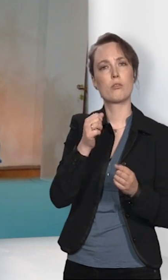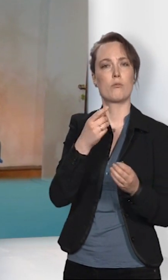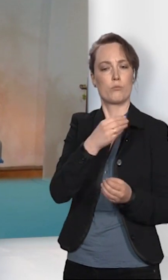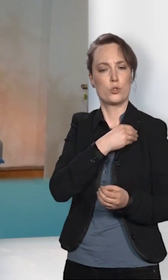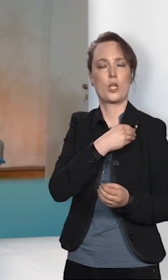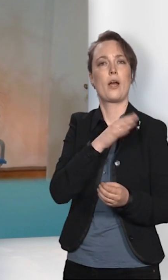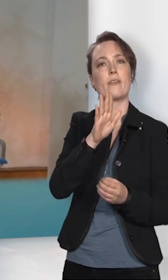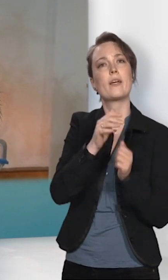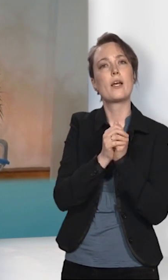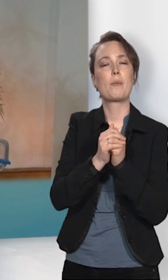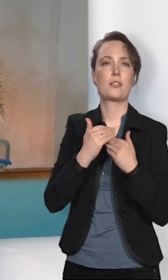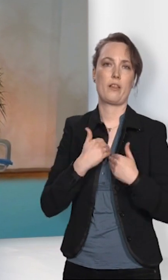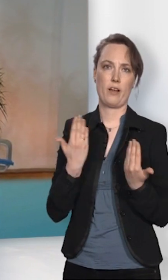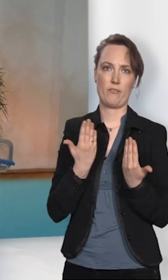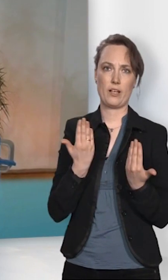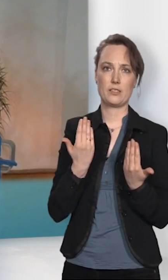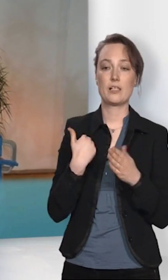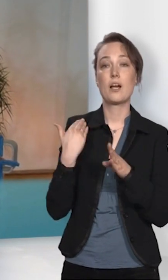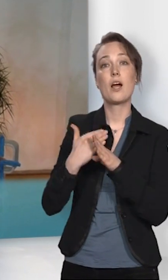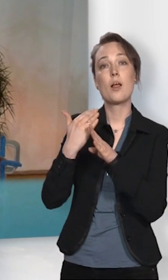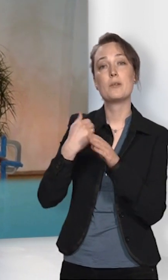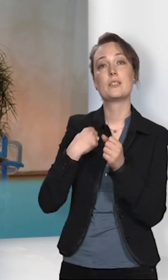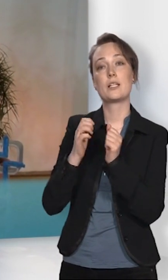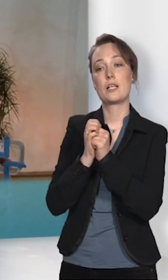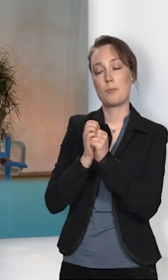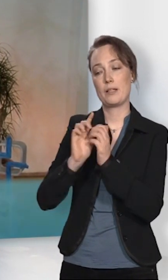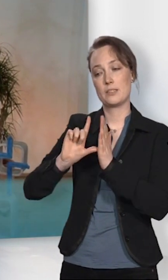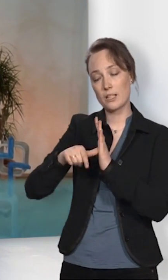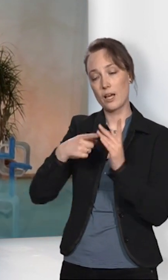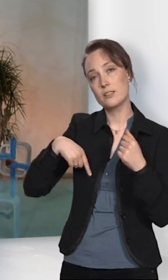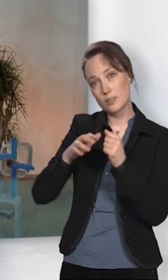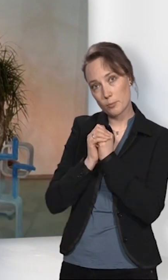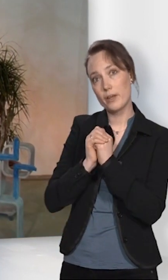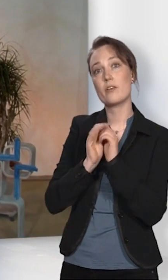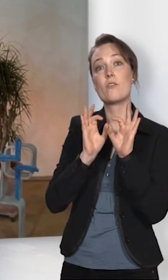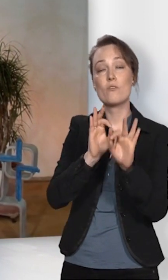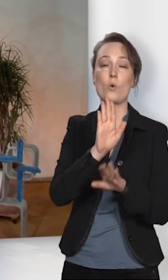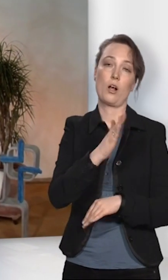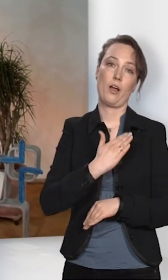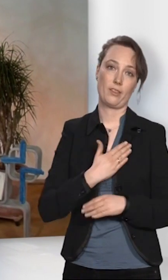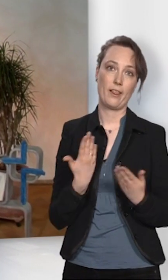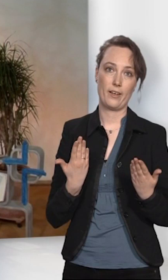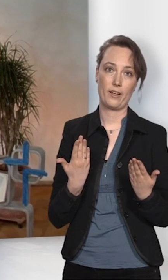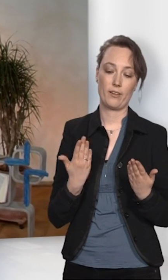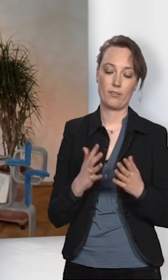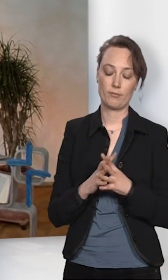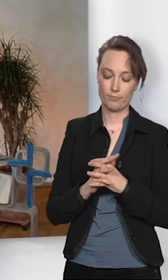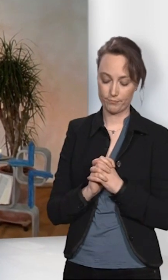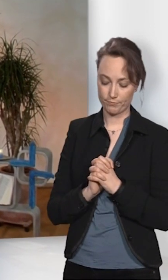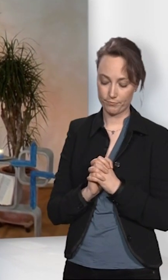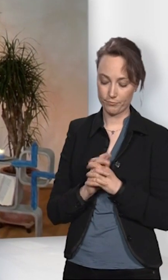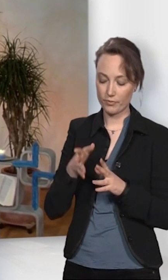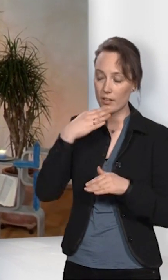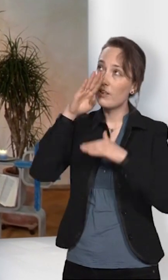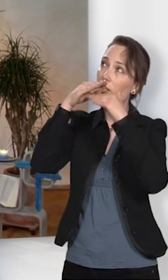mit. Wir beten regelmäßig in einem Gebetskreis für Ihre Anliegen. Vater im Himmel, ich